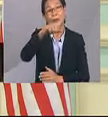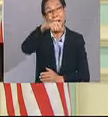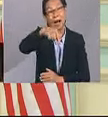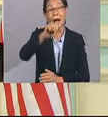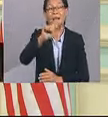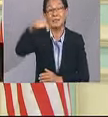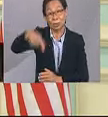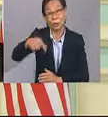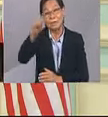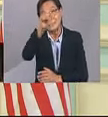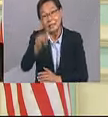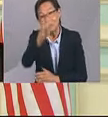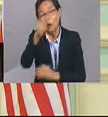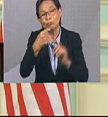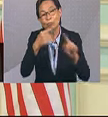pihak PDRM.